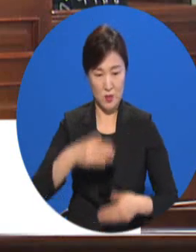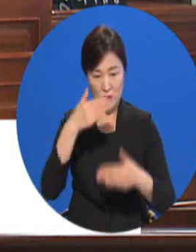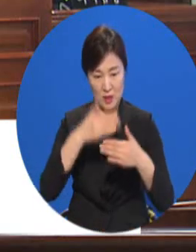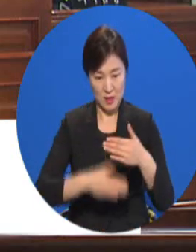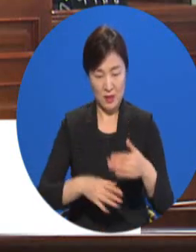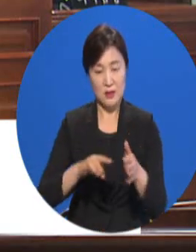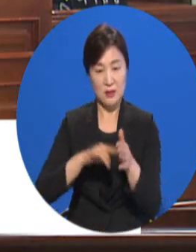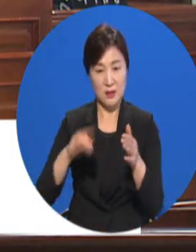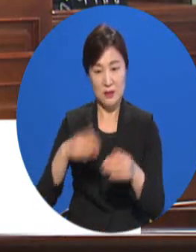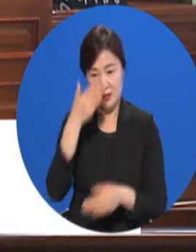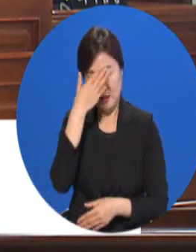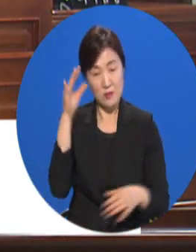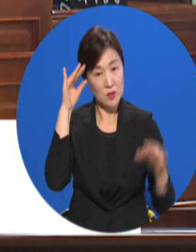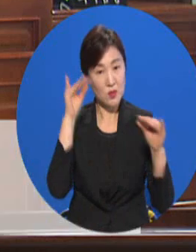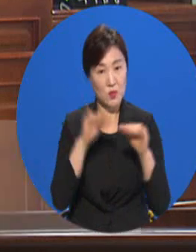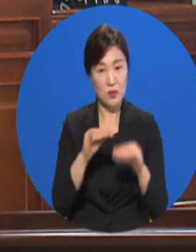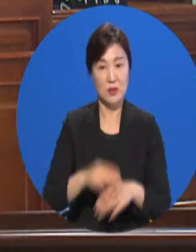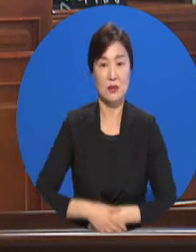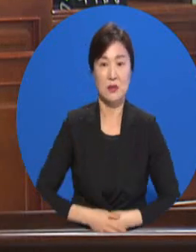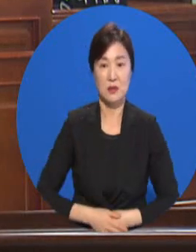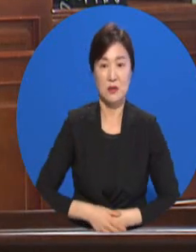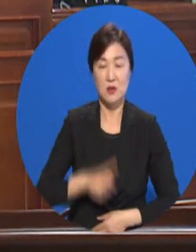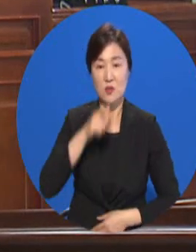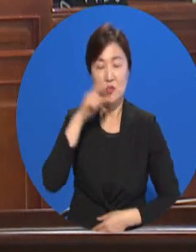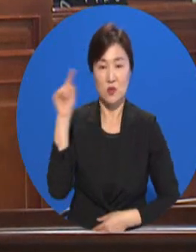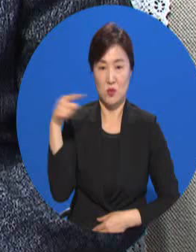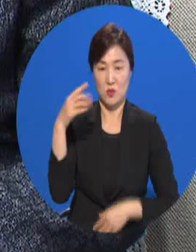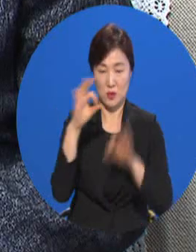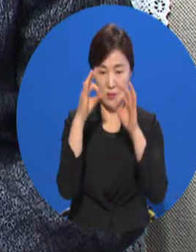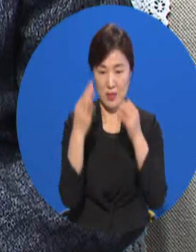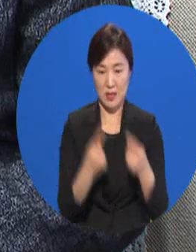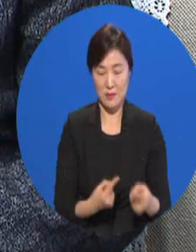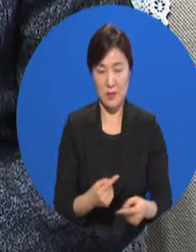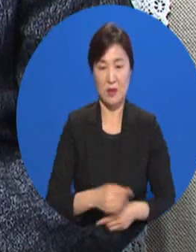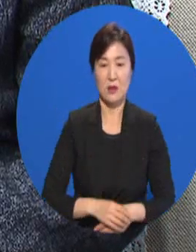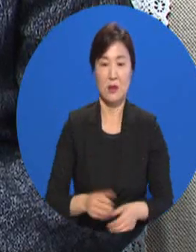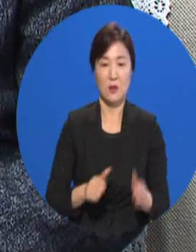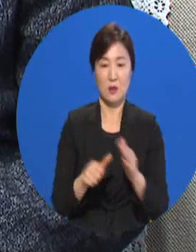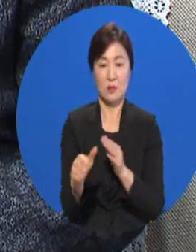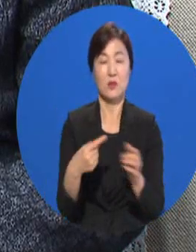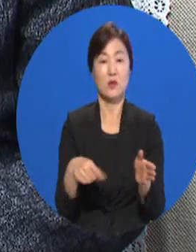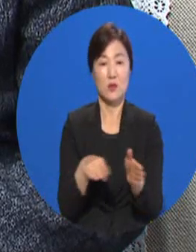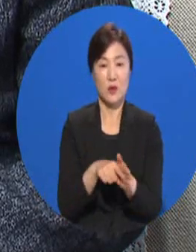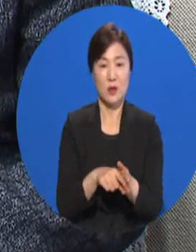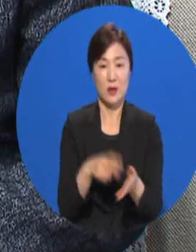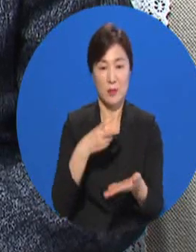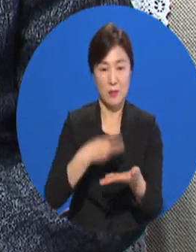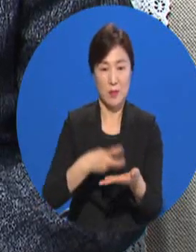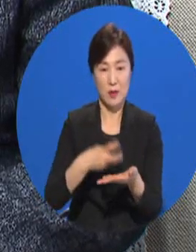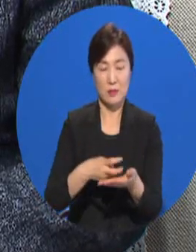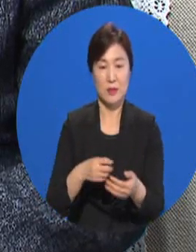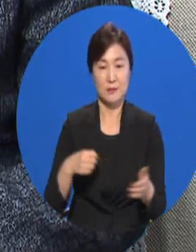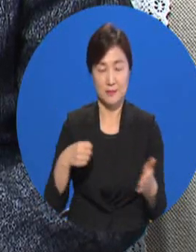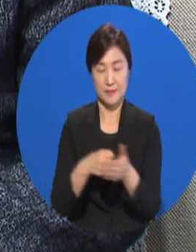재산세 감면 동의안과 상하수도 요금 감면 등 코로나19 극복을 위한 지원 조례 3건도 함께 의결했습니다.